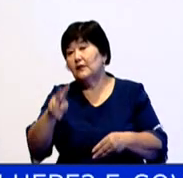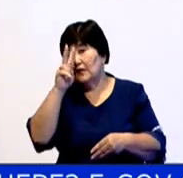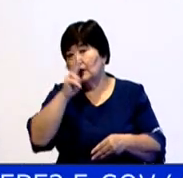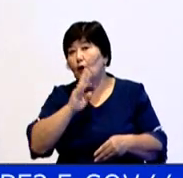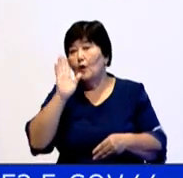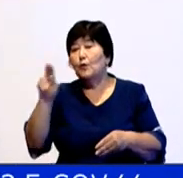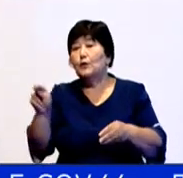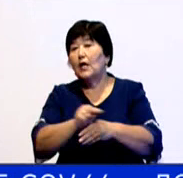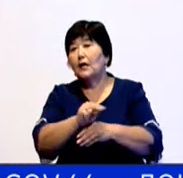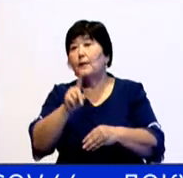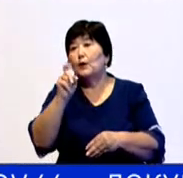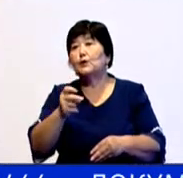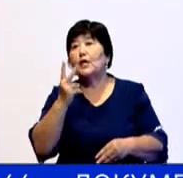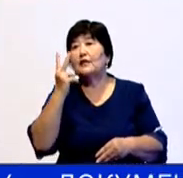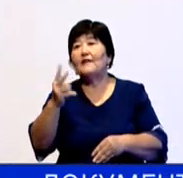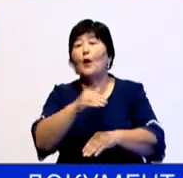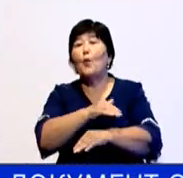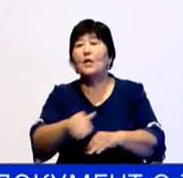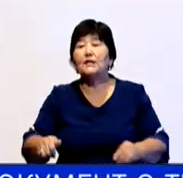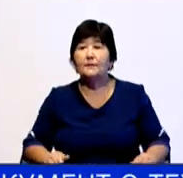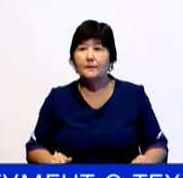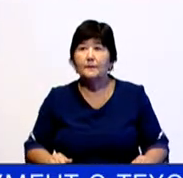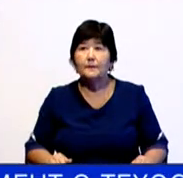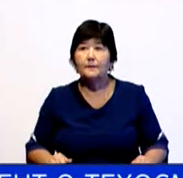будут отремонтированы 102 улицы